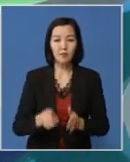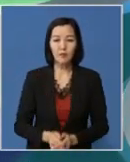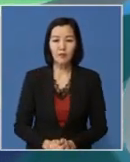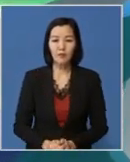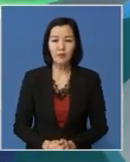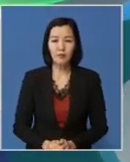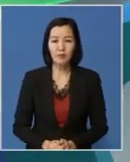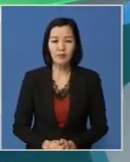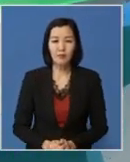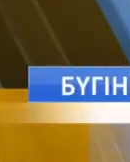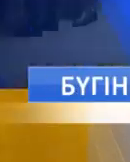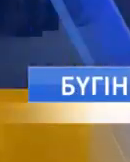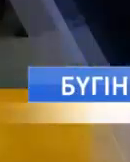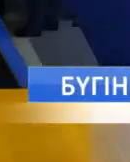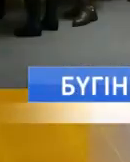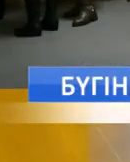аңдатпа.